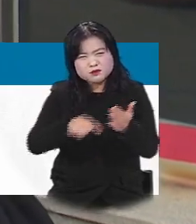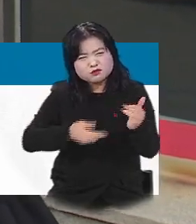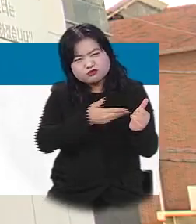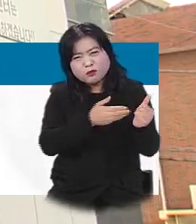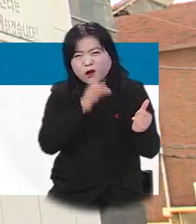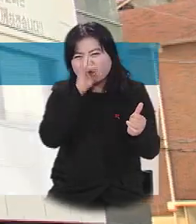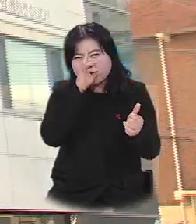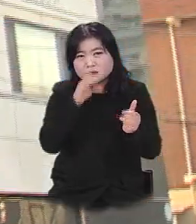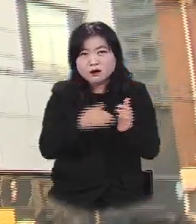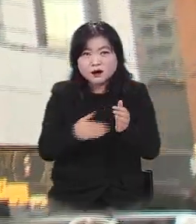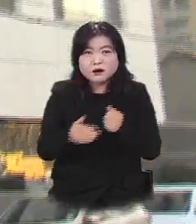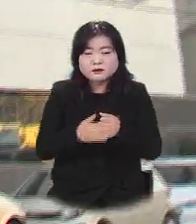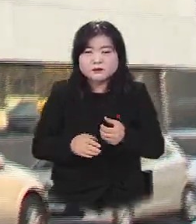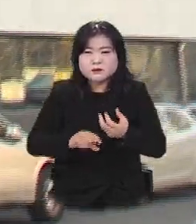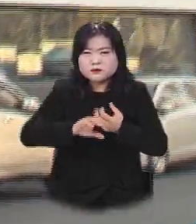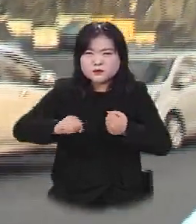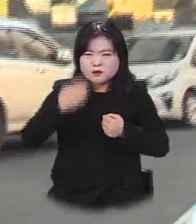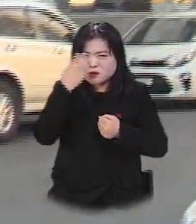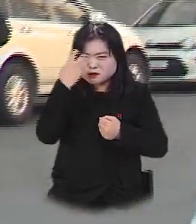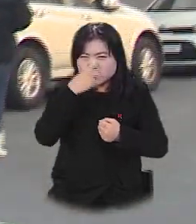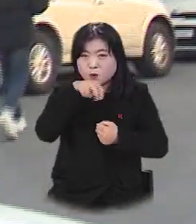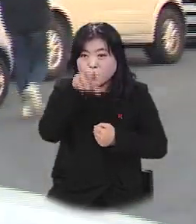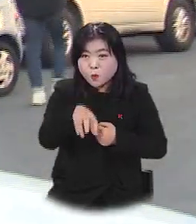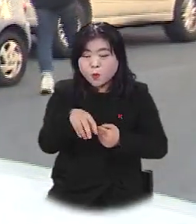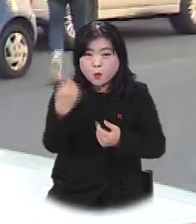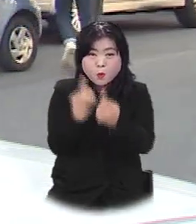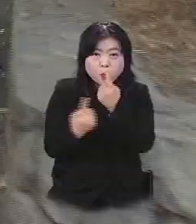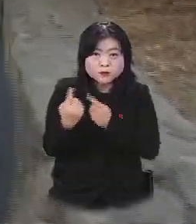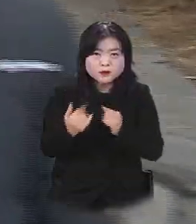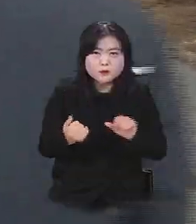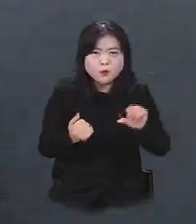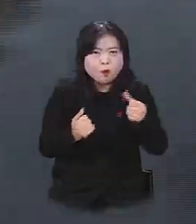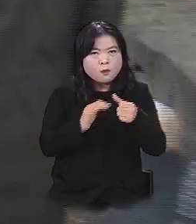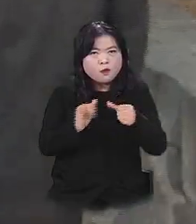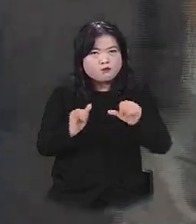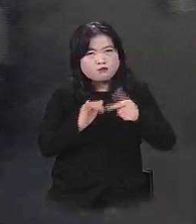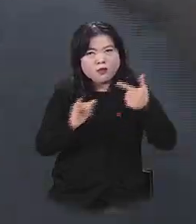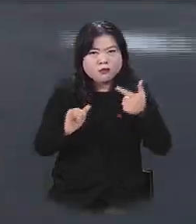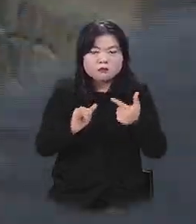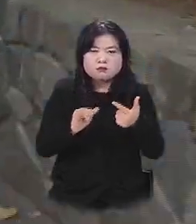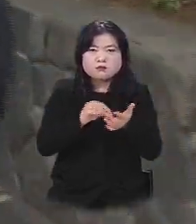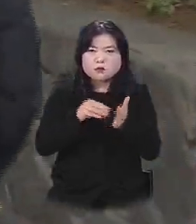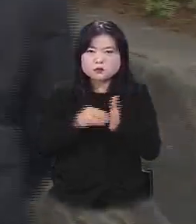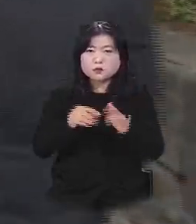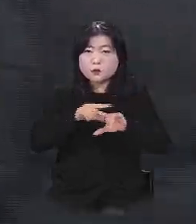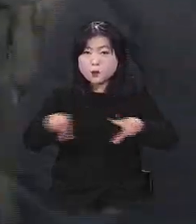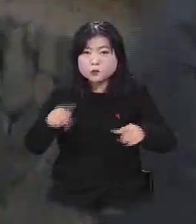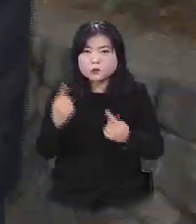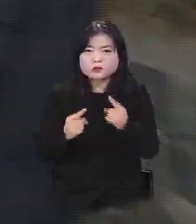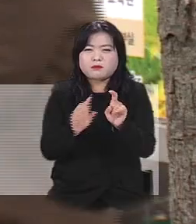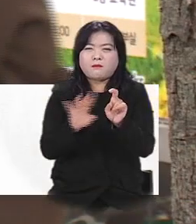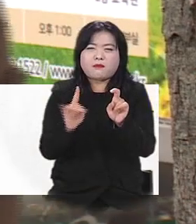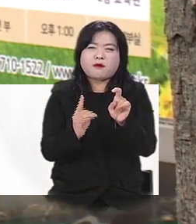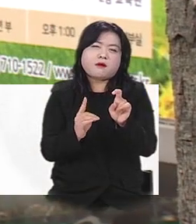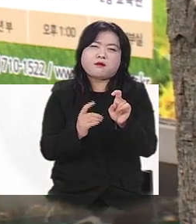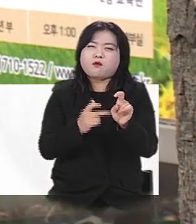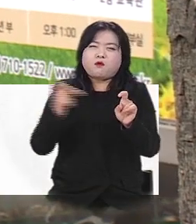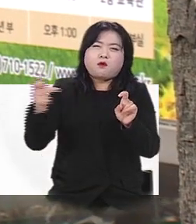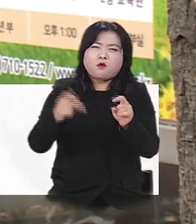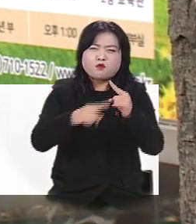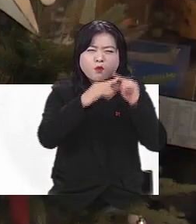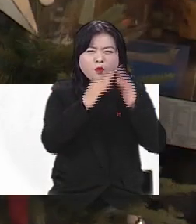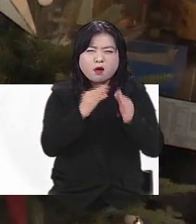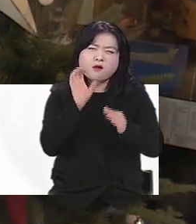되니까. 선별진료소를 찾은 시민들은 5,600여 명, 평상시에 10배가 넘습니다. 교회와